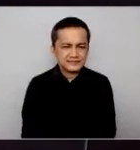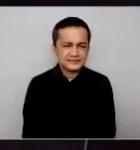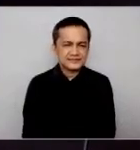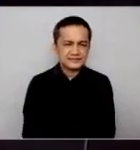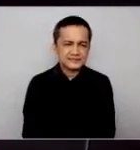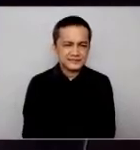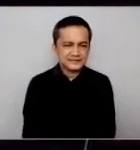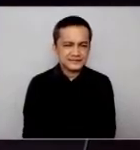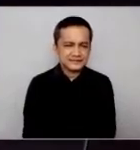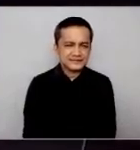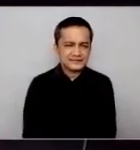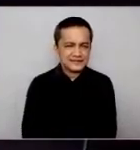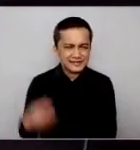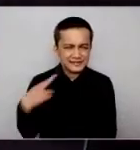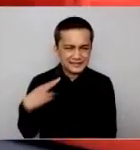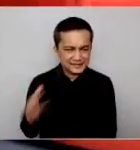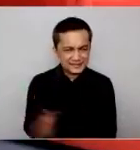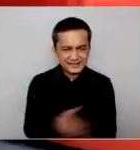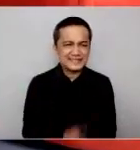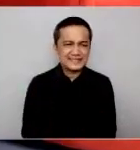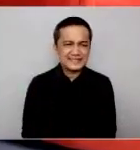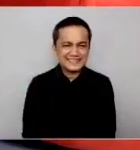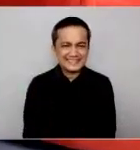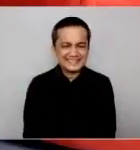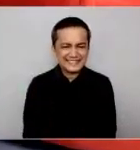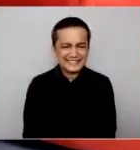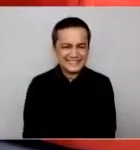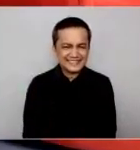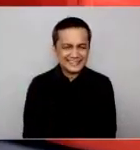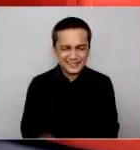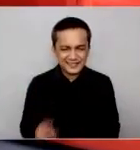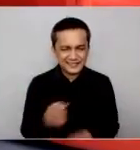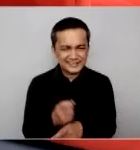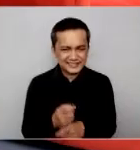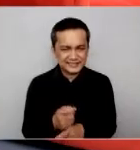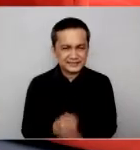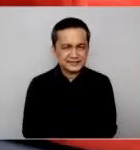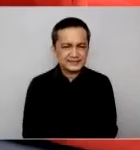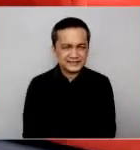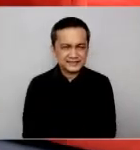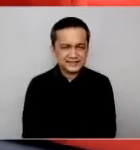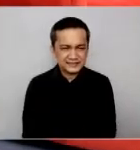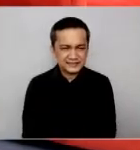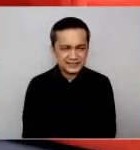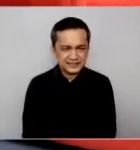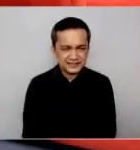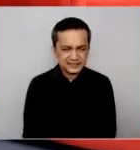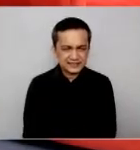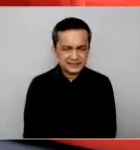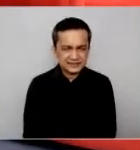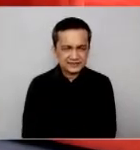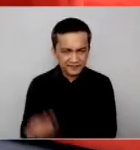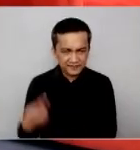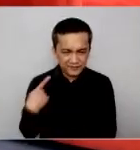Parang champion din pala ako. Wow. Agad-agad. Tapos, ano yung so, first stack the first 3.